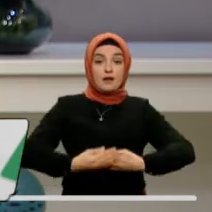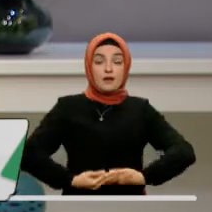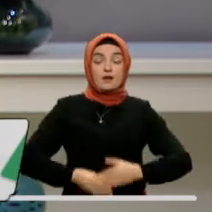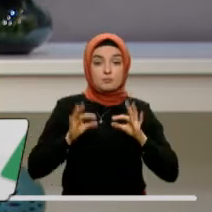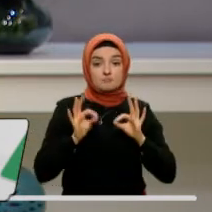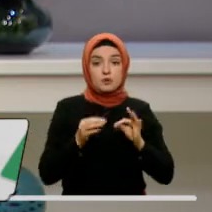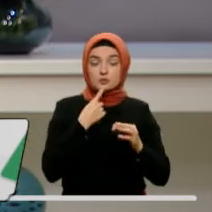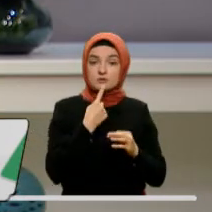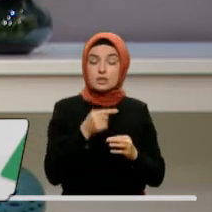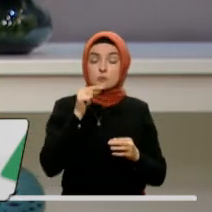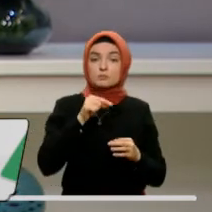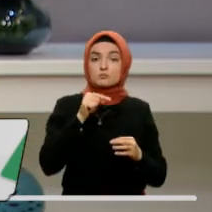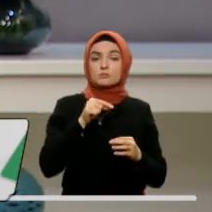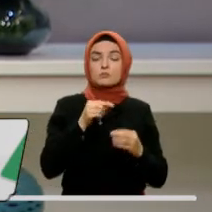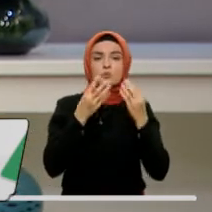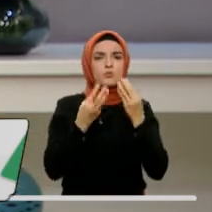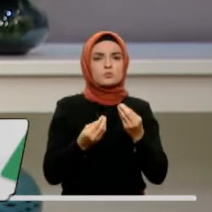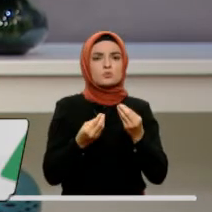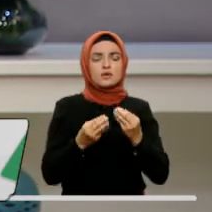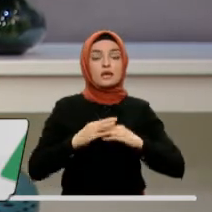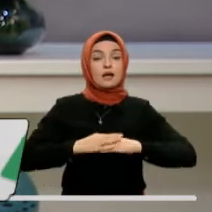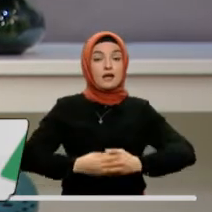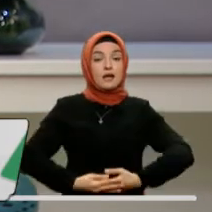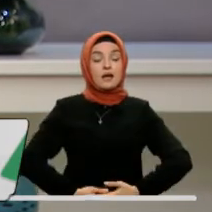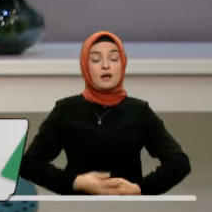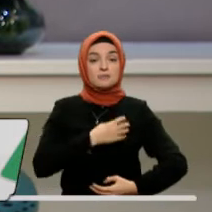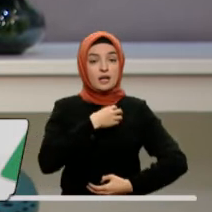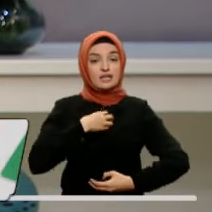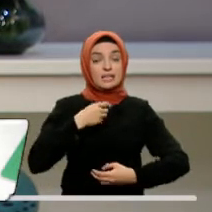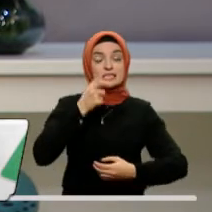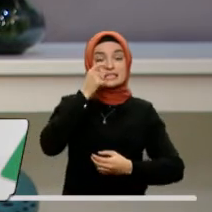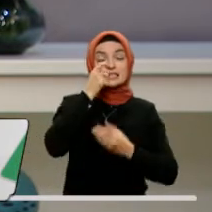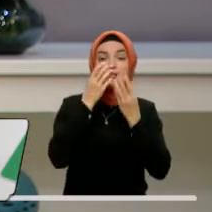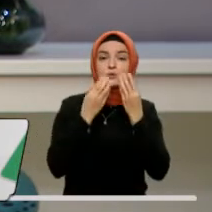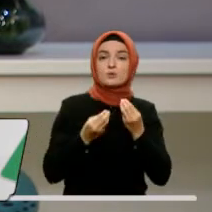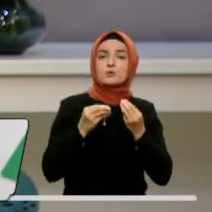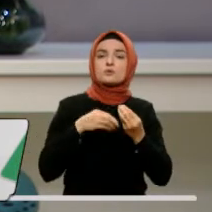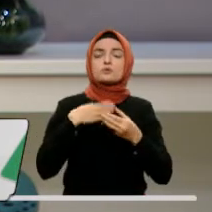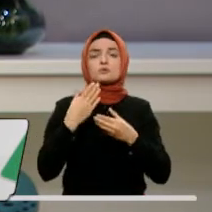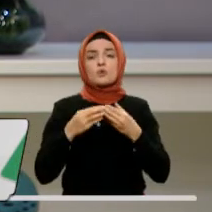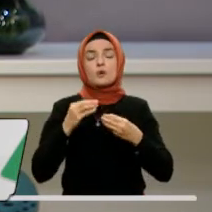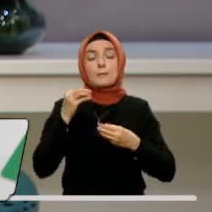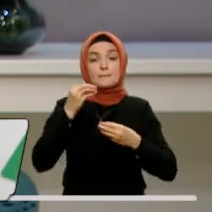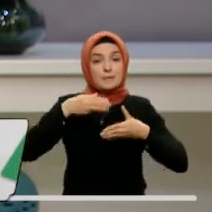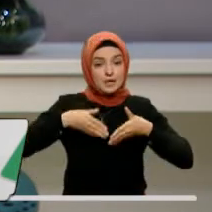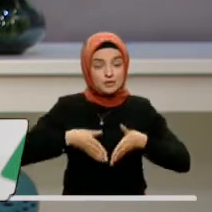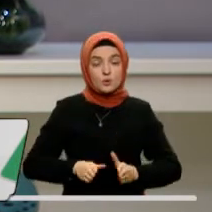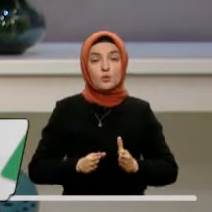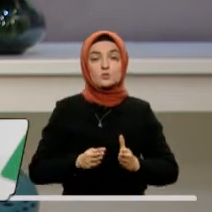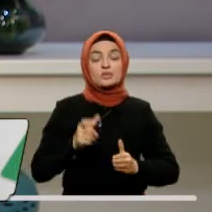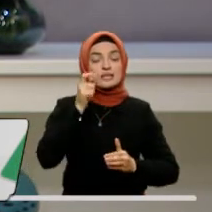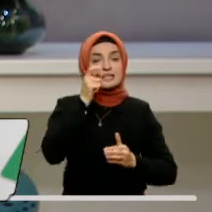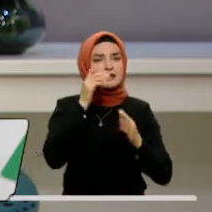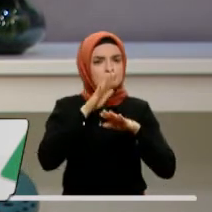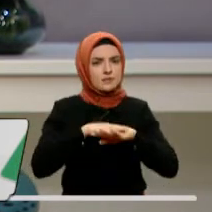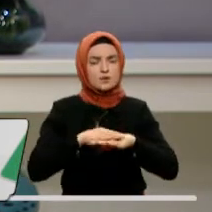başlarken. O noktadan gebe anneler de gerçekten çok dikkatli davranabiliyorlar. Sonra bebek doğduğunda aşırı dikkatli. Ama bir